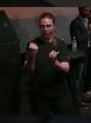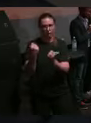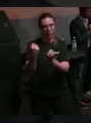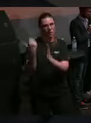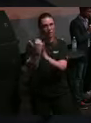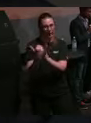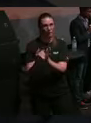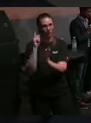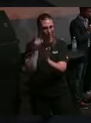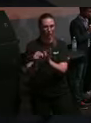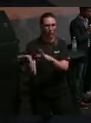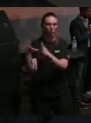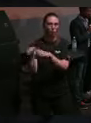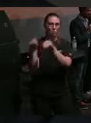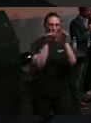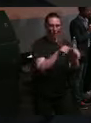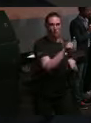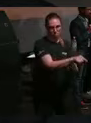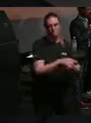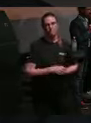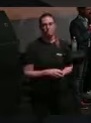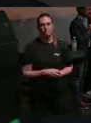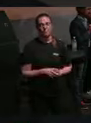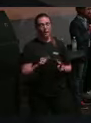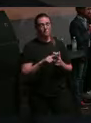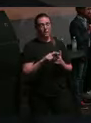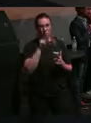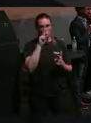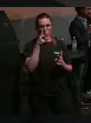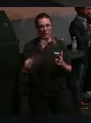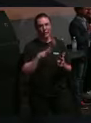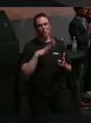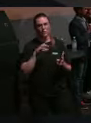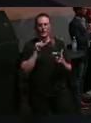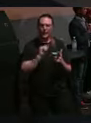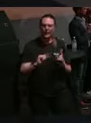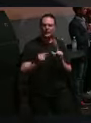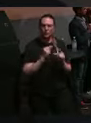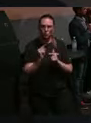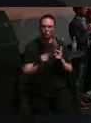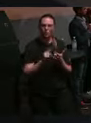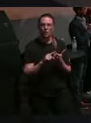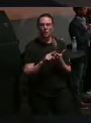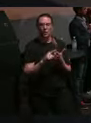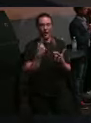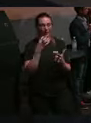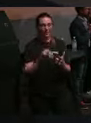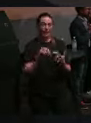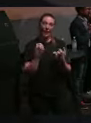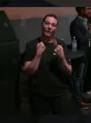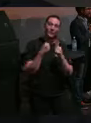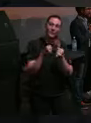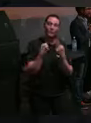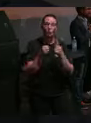copy-paste. Men den andre tingen som jeg synes det har vært lite diskusjon om, en ting jo energiproduksjon